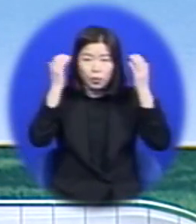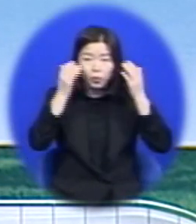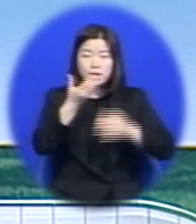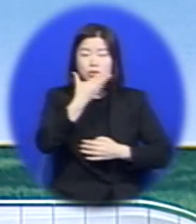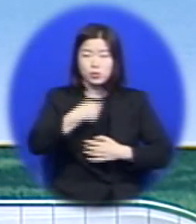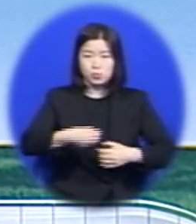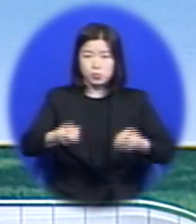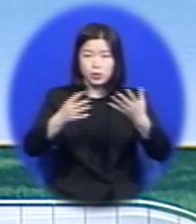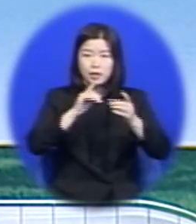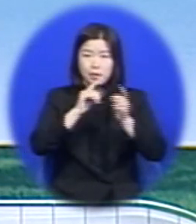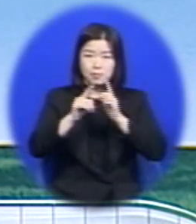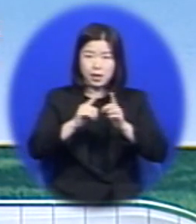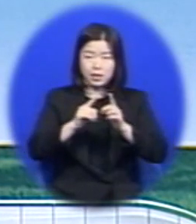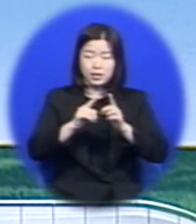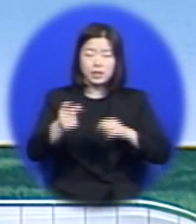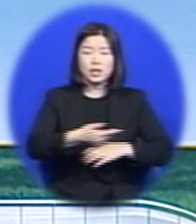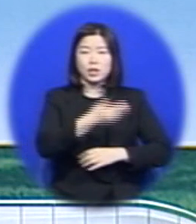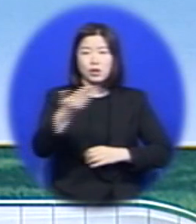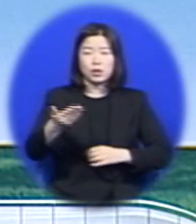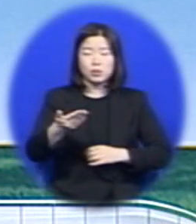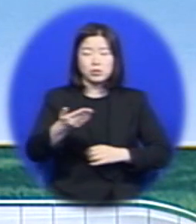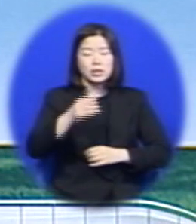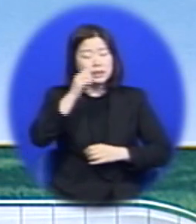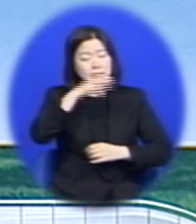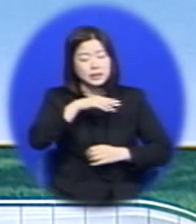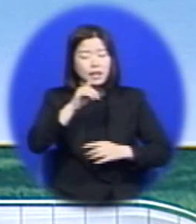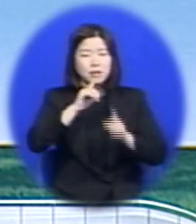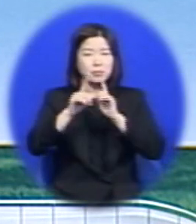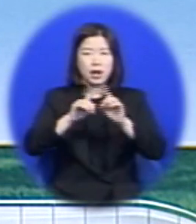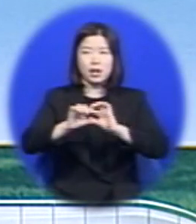하는 것이 여러분 절대 빈말이 아닙니다.